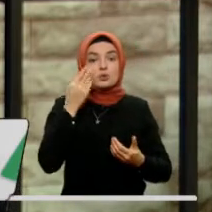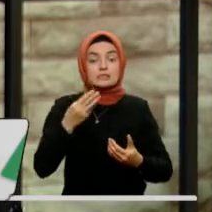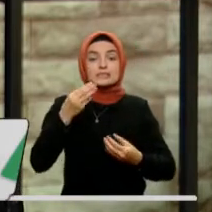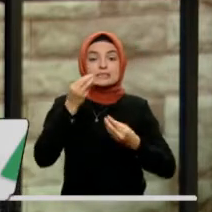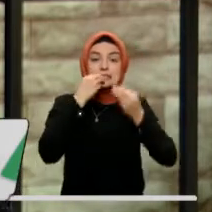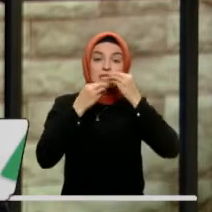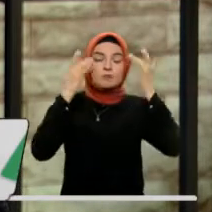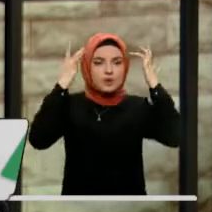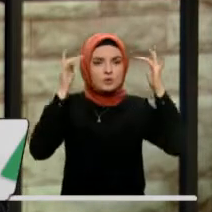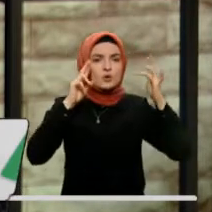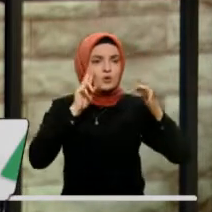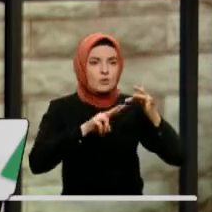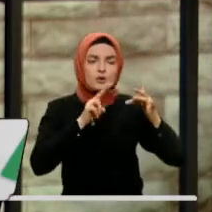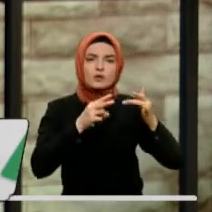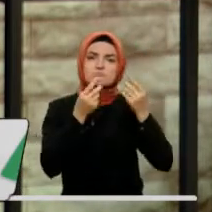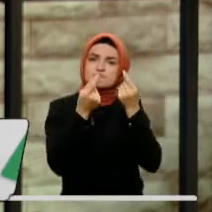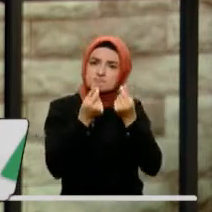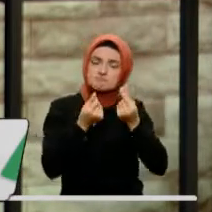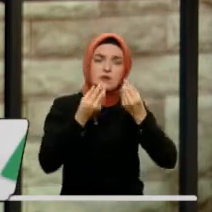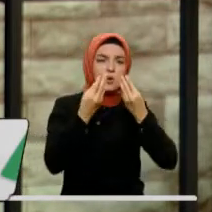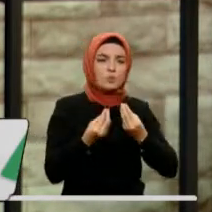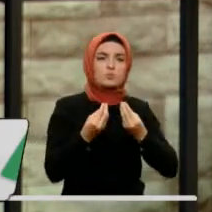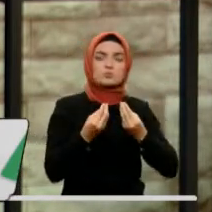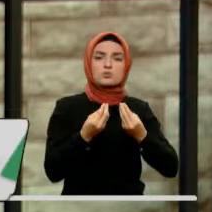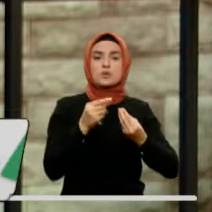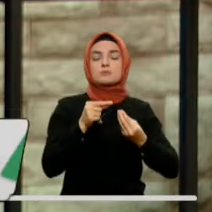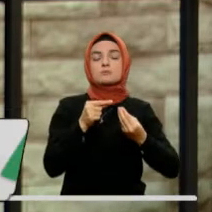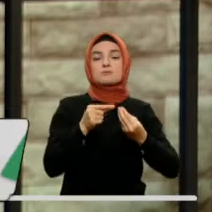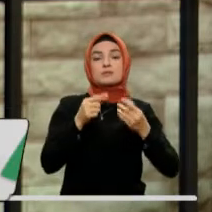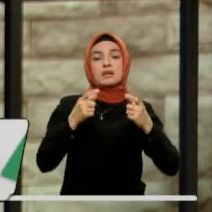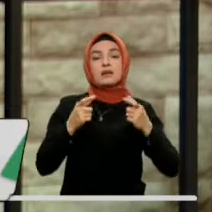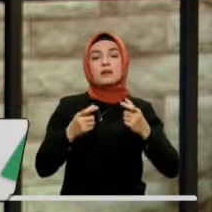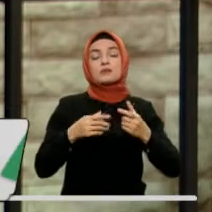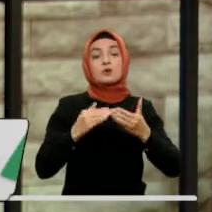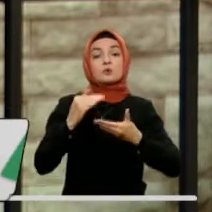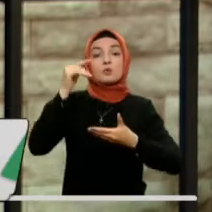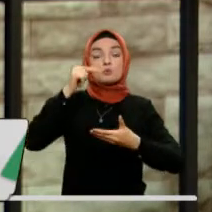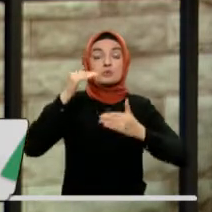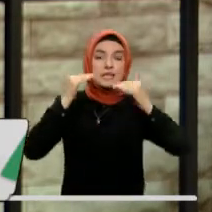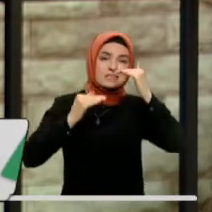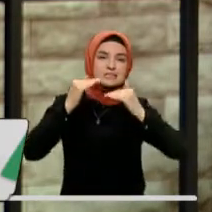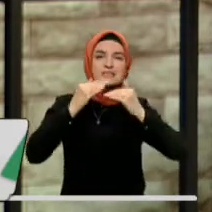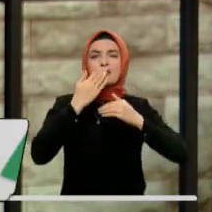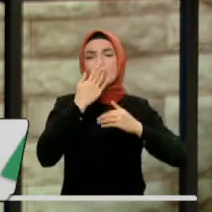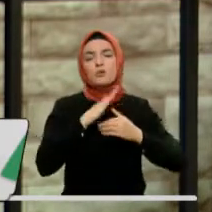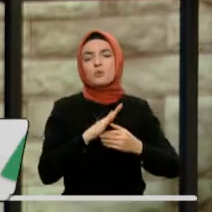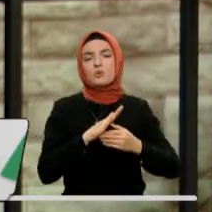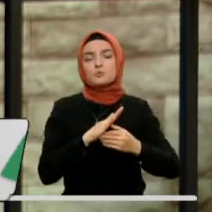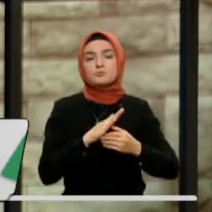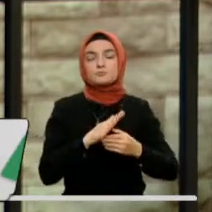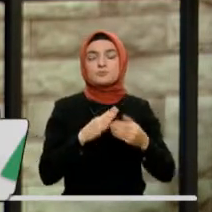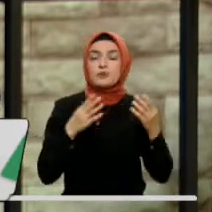görerek biraz daha tasarruflu bir ortamda büyümüş. Bu da olmaz. Bu da denge getirmez o noktada. Ne